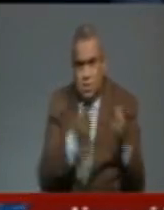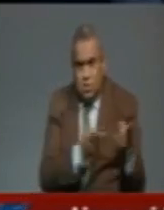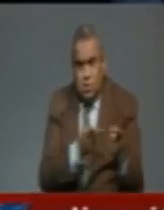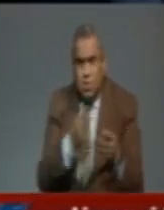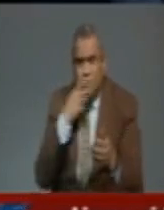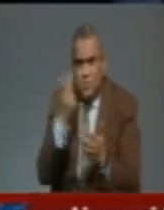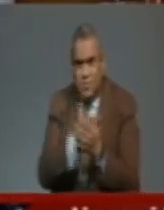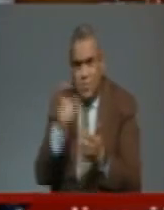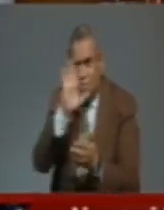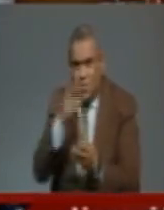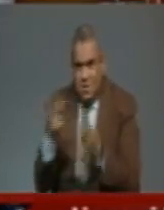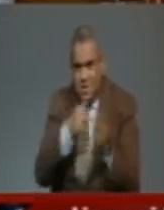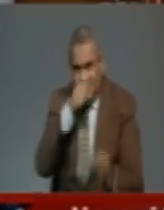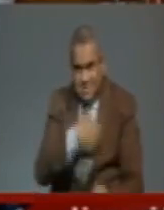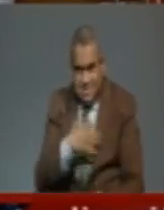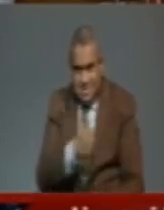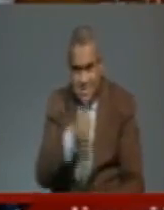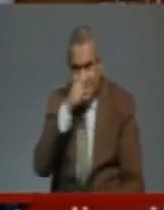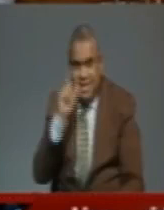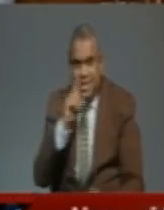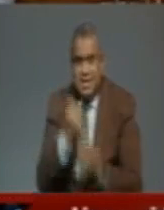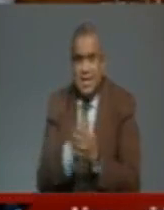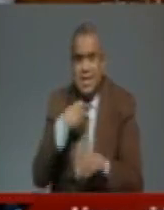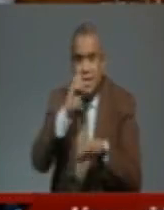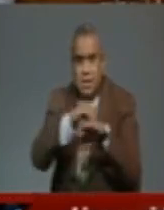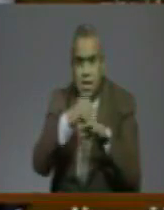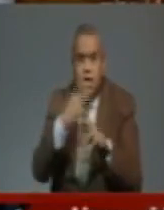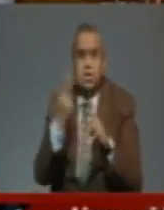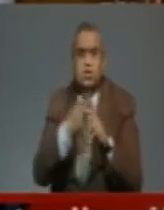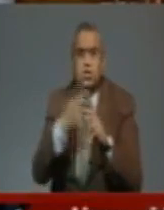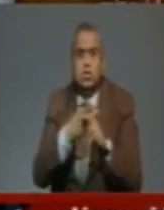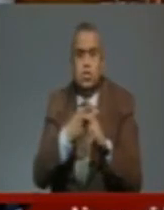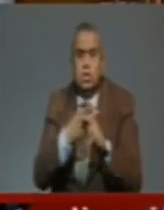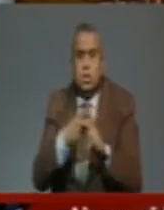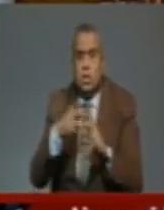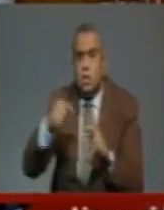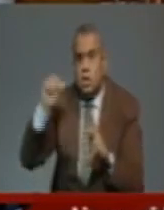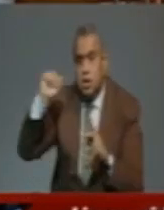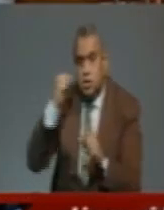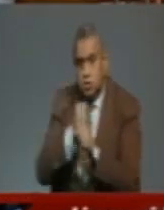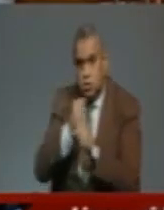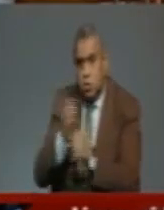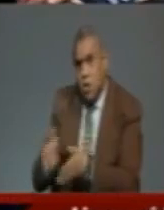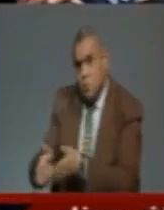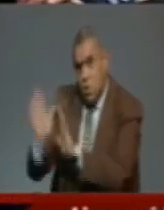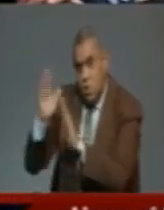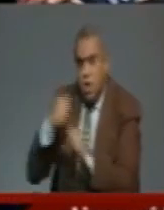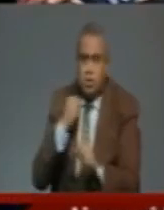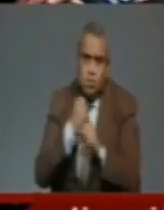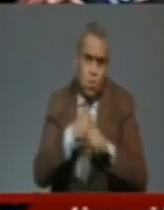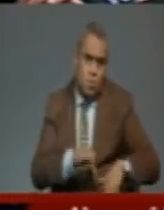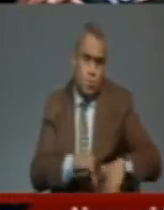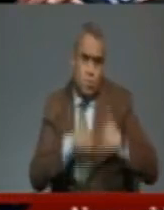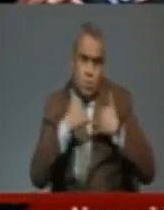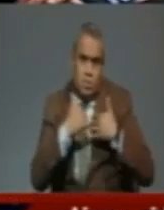ما تضايقوش من كلامي، انا بكلم الناس في بلدنا، انتم حاجة في بلادكم واحنا حاجة تانية.